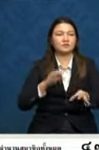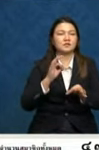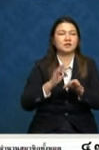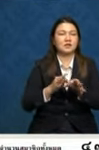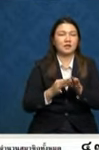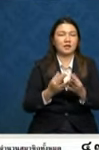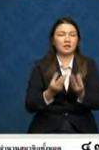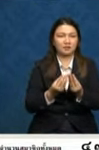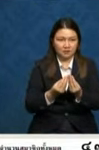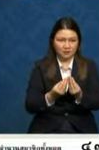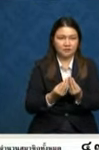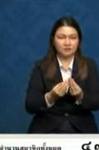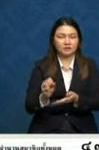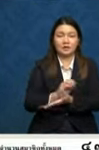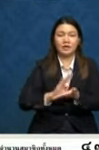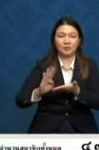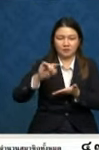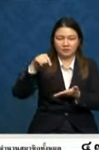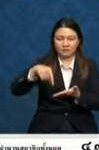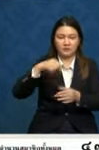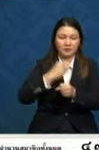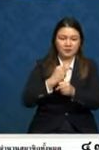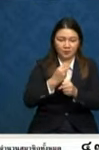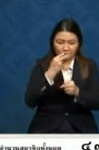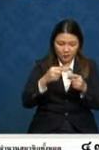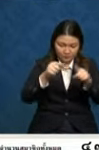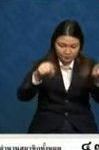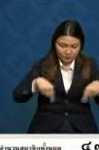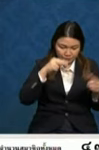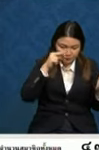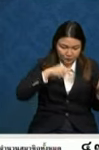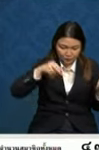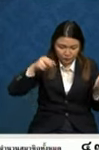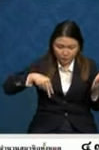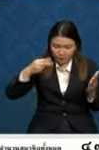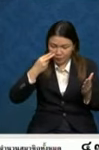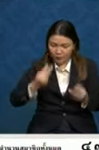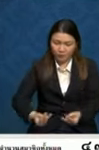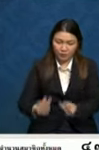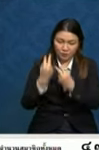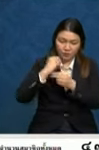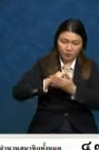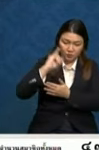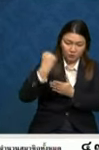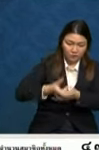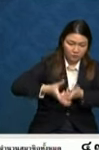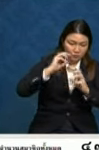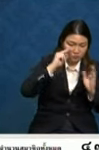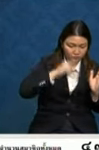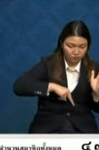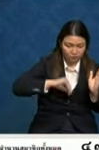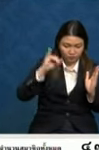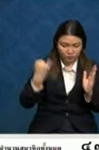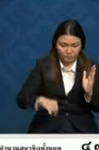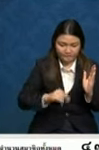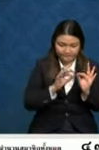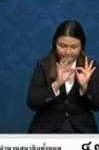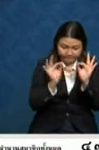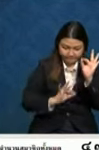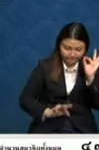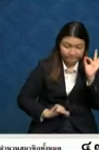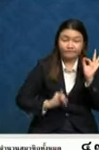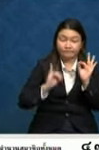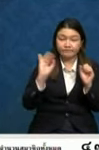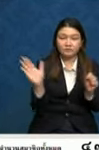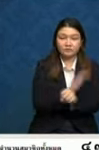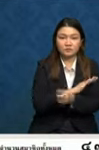ครับเพื่อให้ทบทวนและนำเสนอร่างที่ผ่านการทบทวนและดำเนินการตามข้อสังเกตของหน่วยงานที่เกี่ยวข้องให้ครบถ้วนและส่